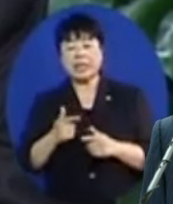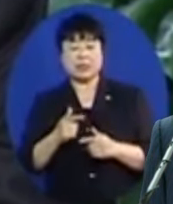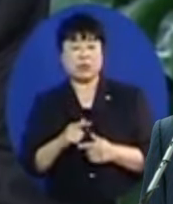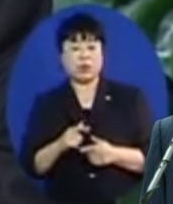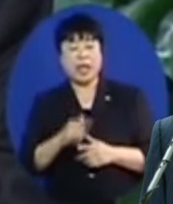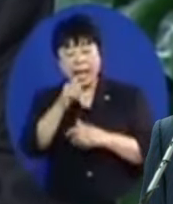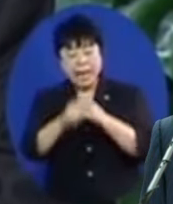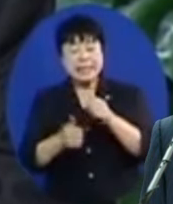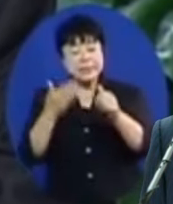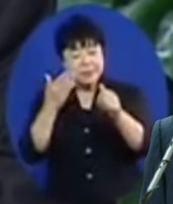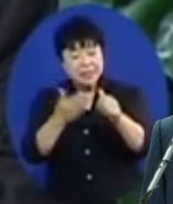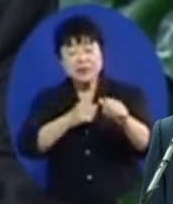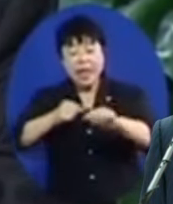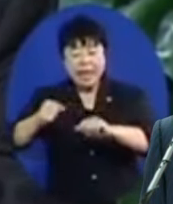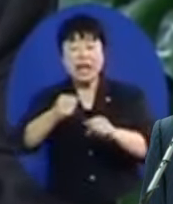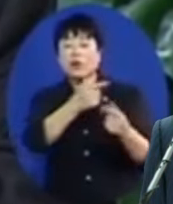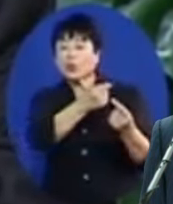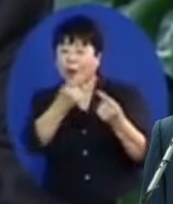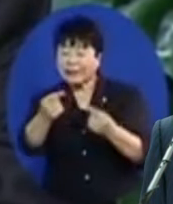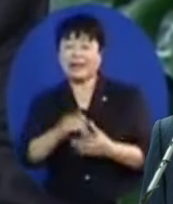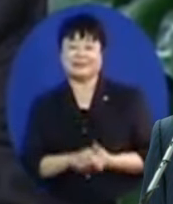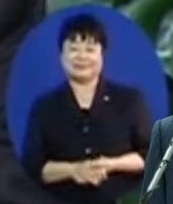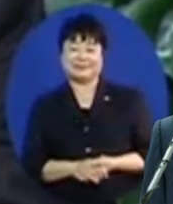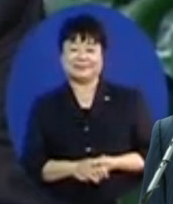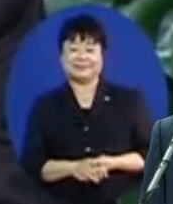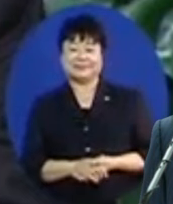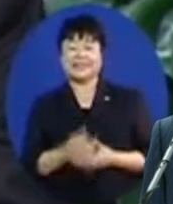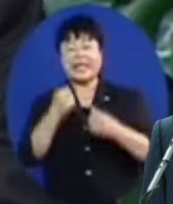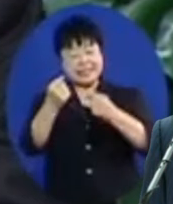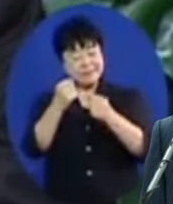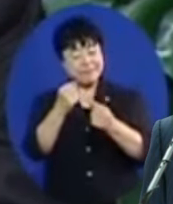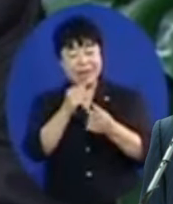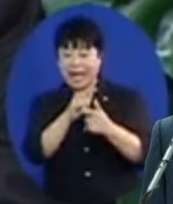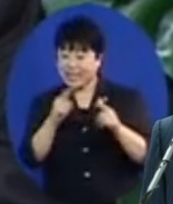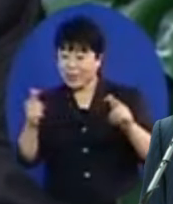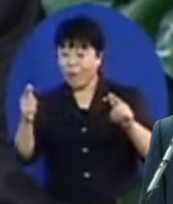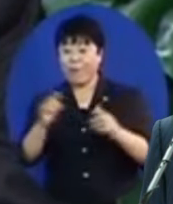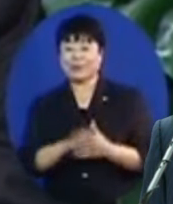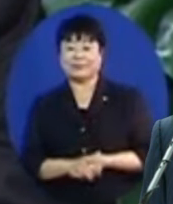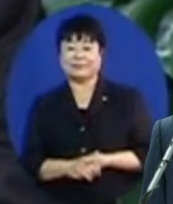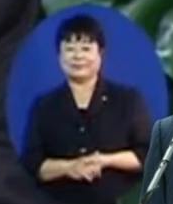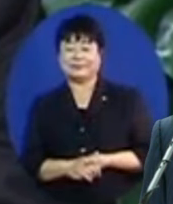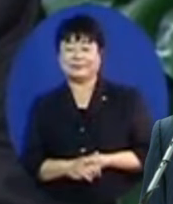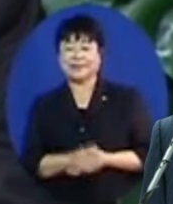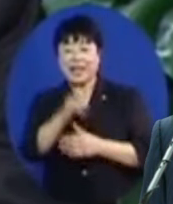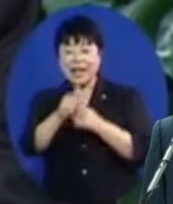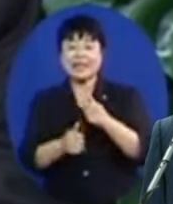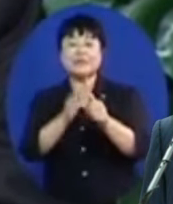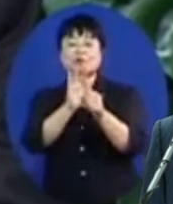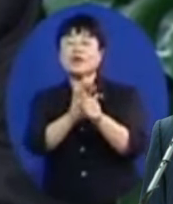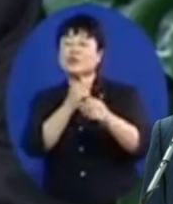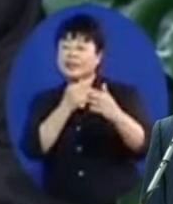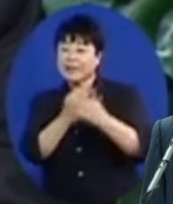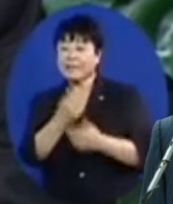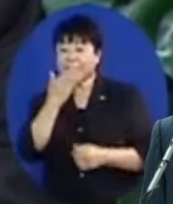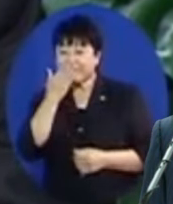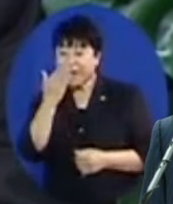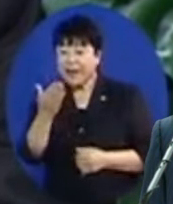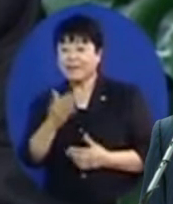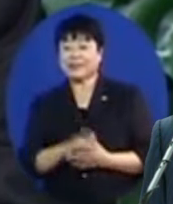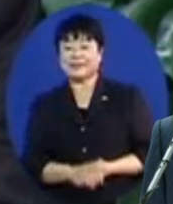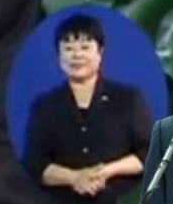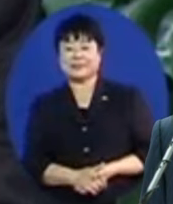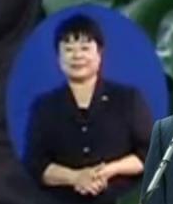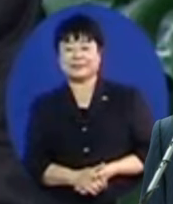아니라 이건 하나님이 하신 것이다. 내 힘으로 나는 거룩한 삶을 살 수 있는 것이 아니다라고 그렇게 대답을 하는